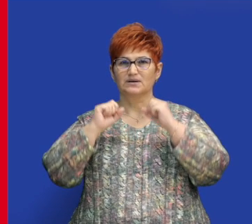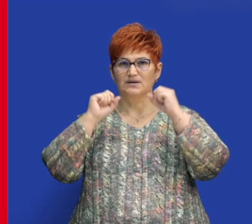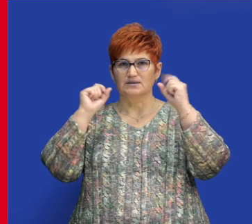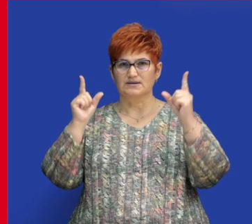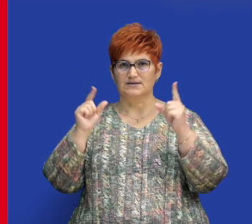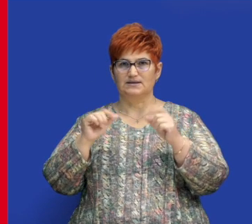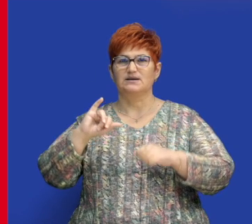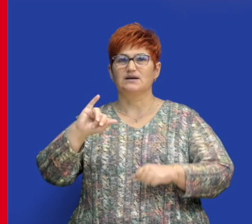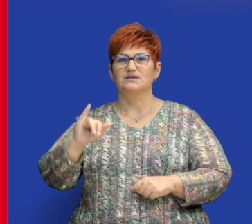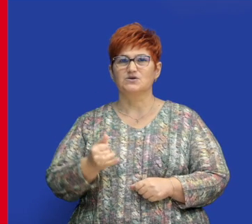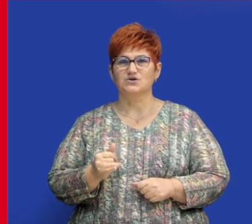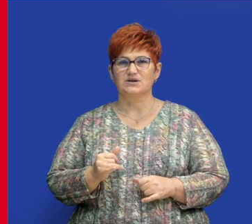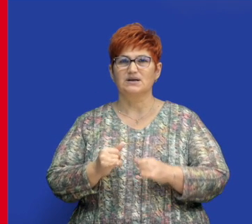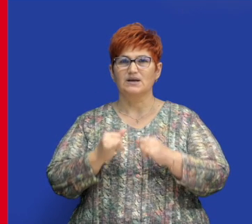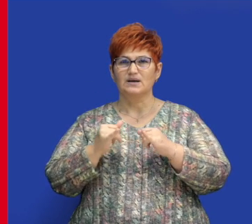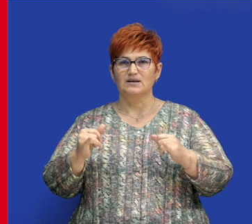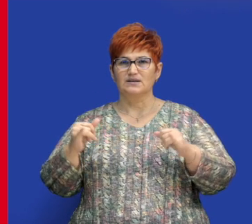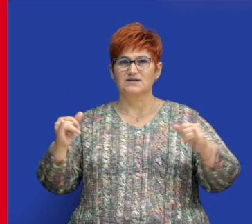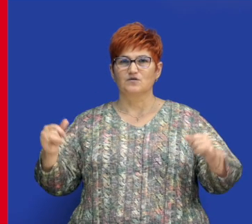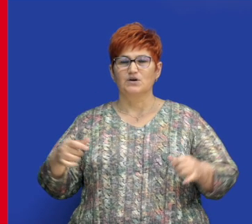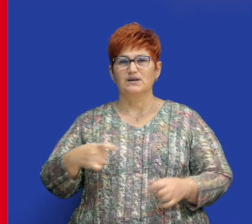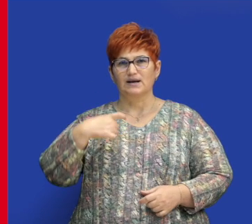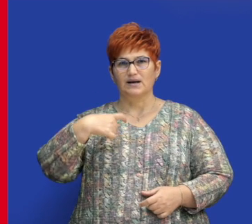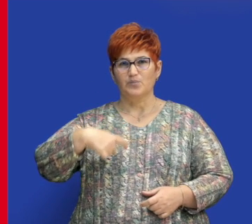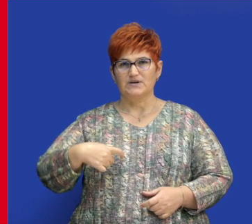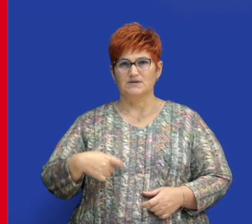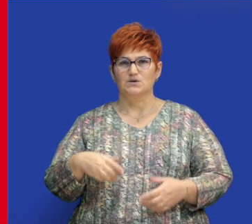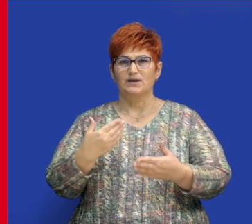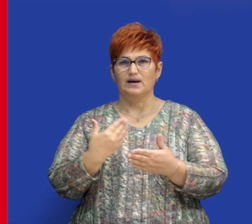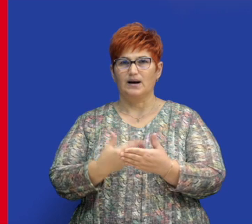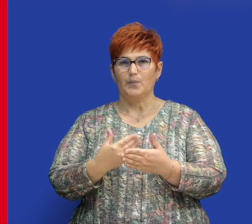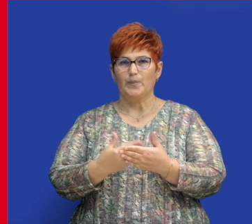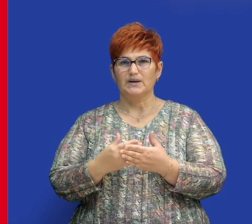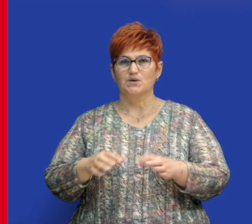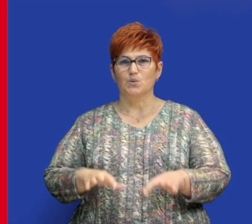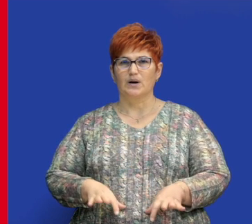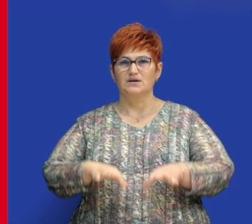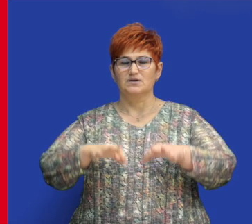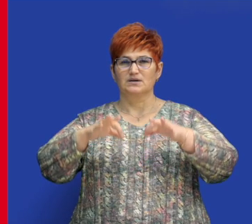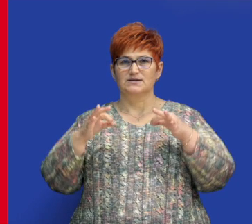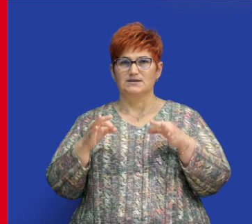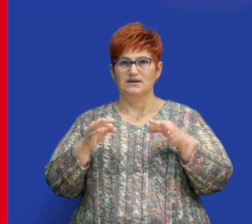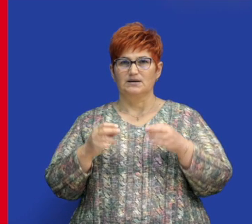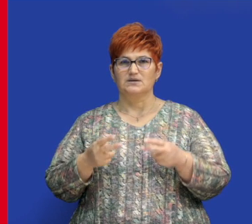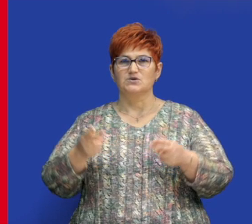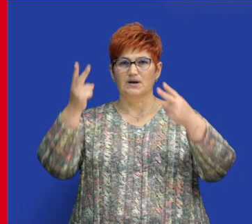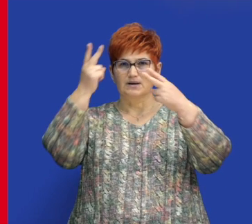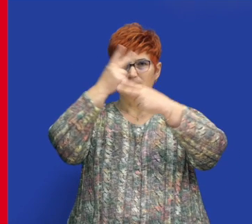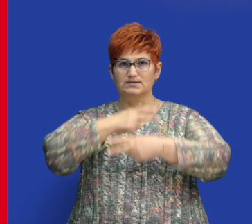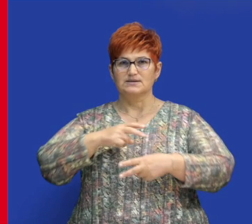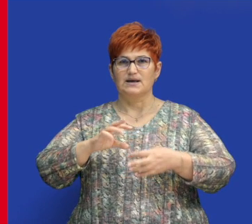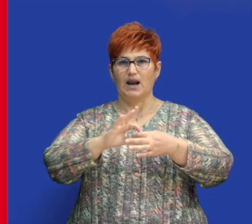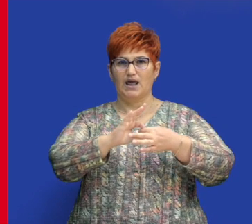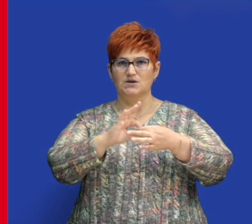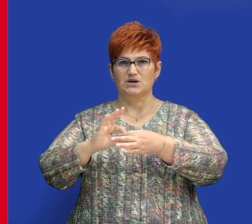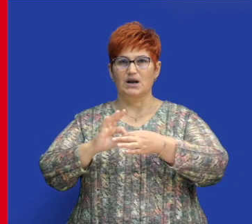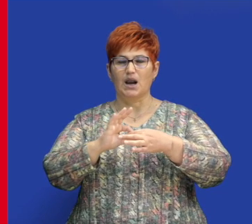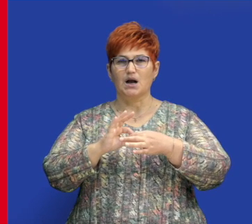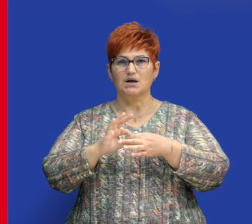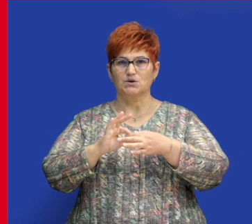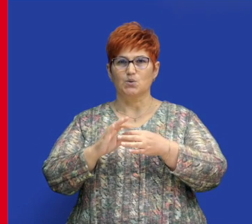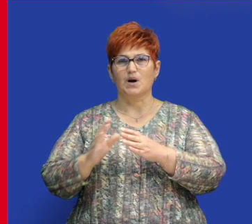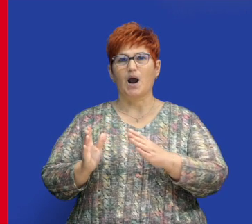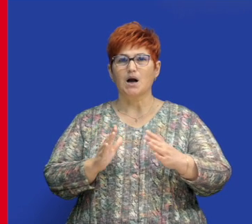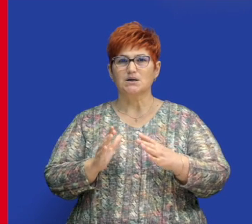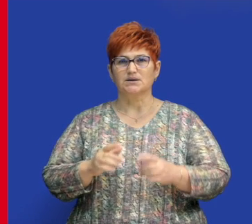fognak. Német vagy flamand anyanyelvű partnert angolul szólítsunk meg: Mr., Mrs., Miss.